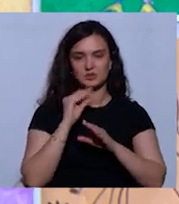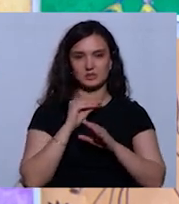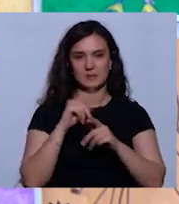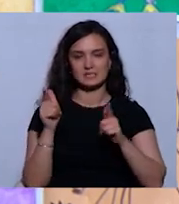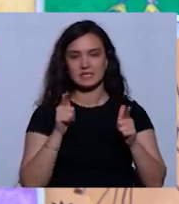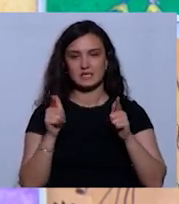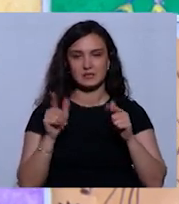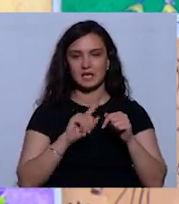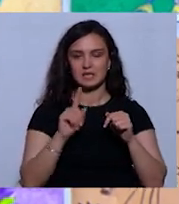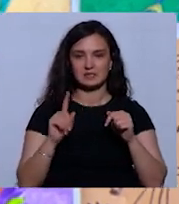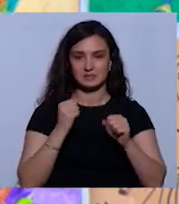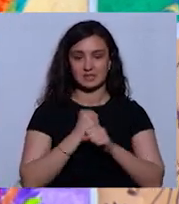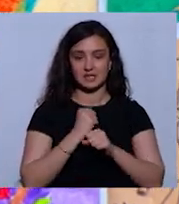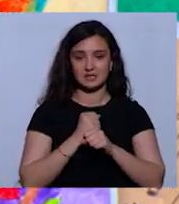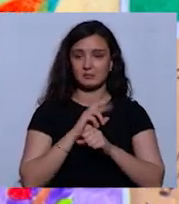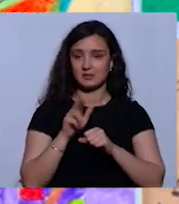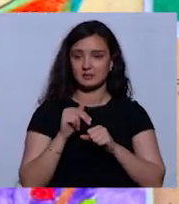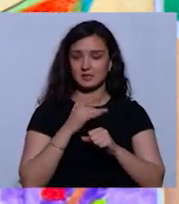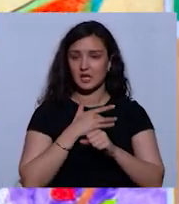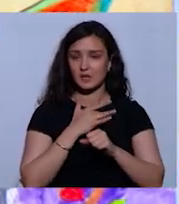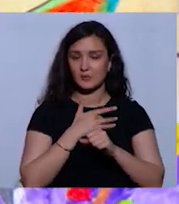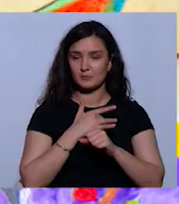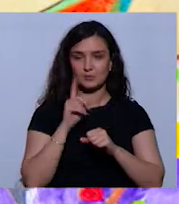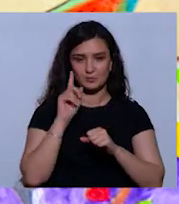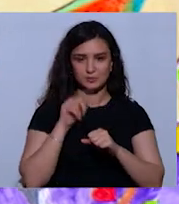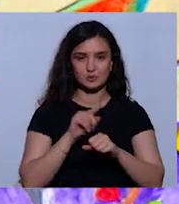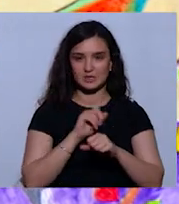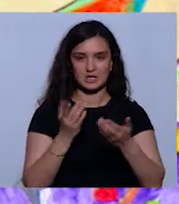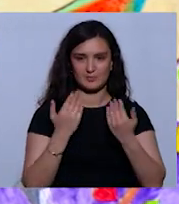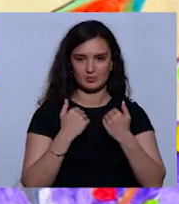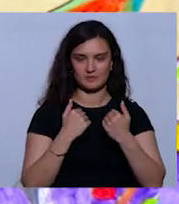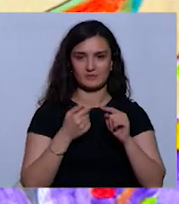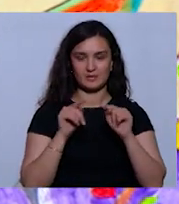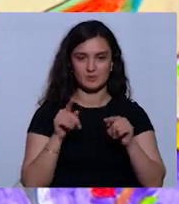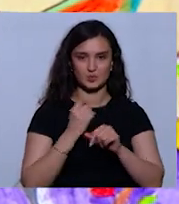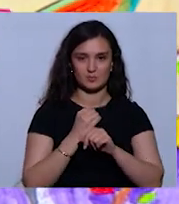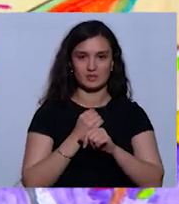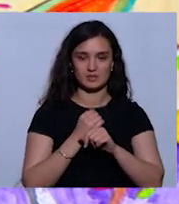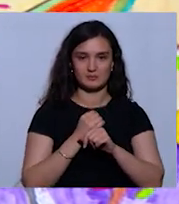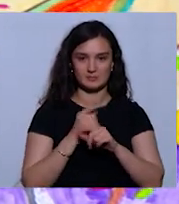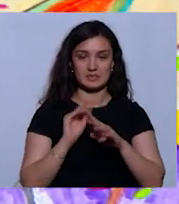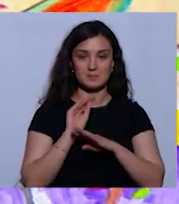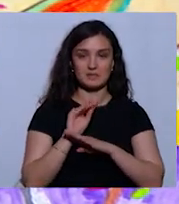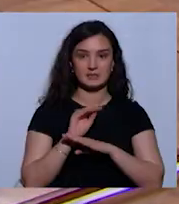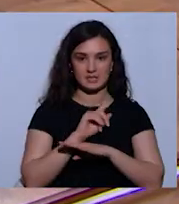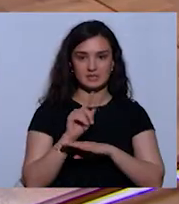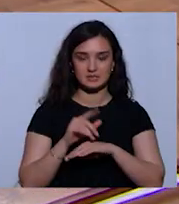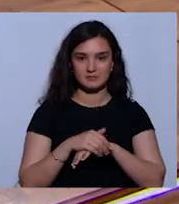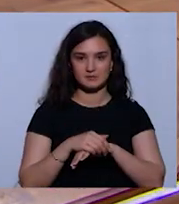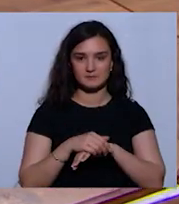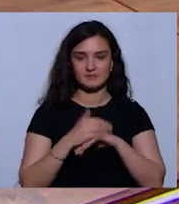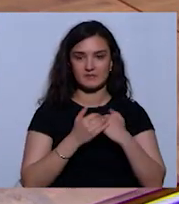როცა ემზადები რაღაცის გასაკეთებლად და დაახლოვებით რო იცოდე რა გამოგება იმას რო აკეთებ. მე კი უმატებ